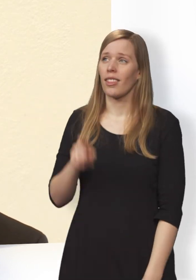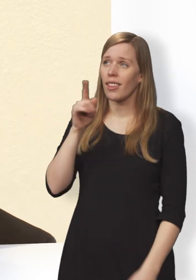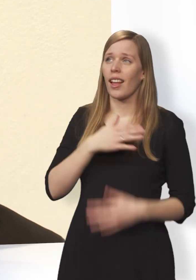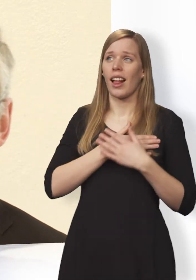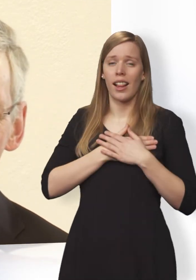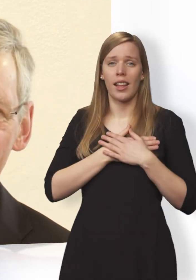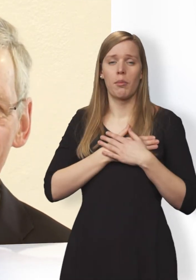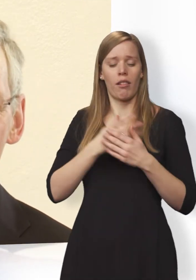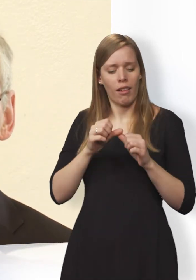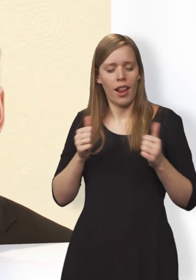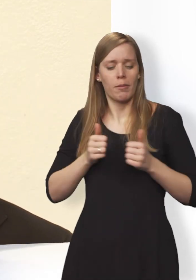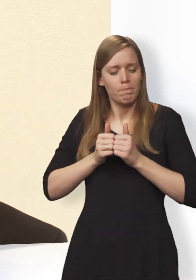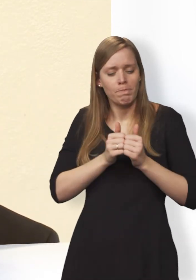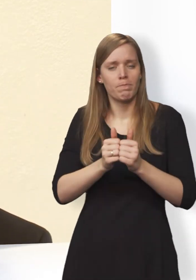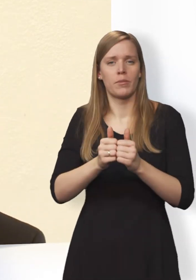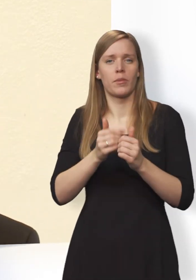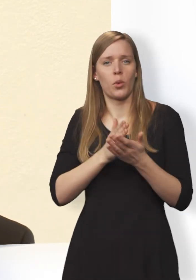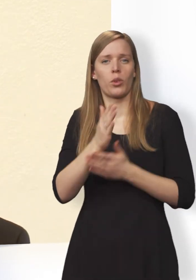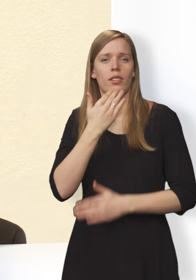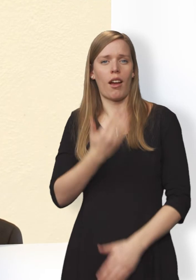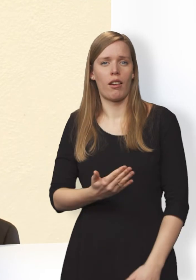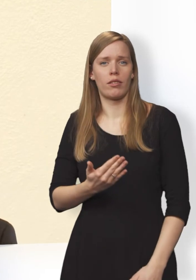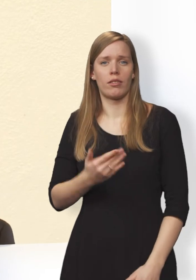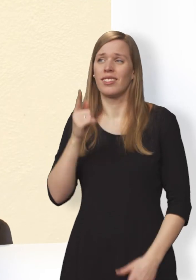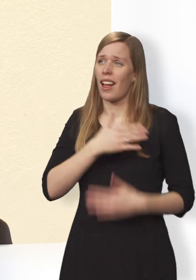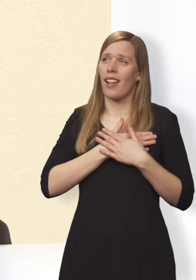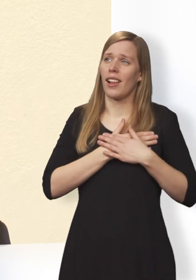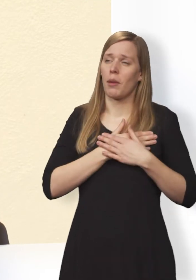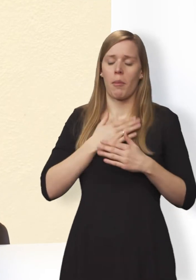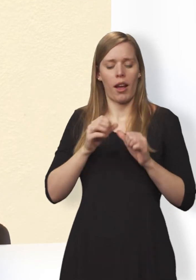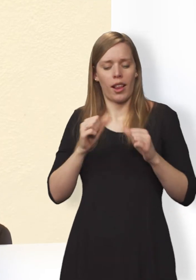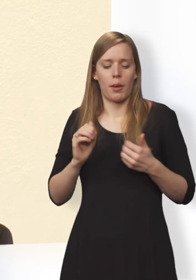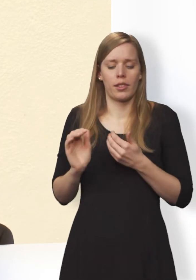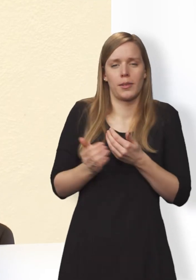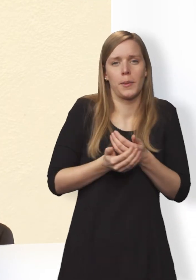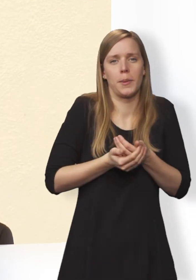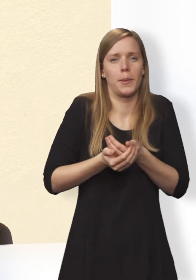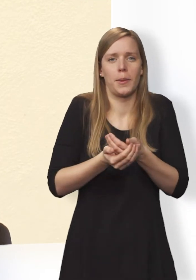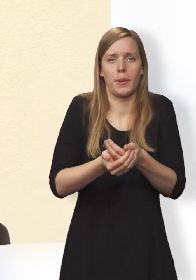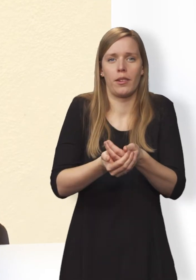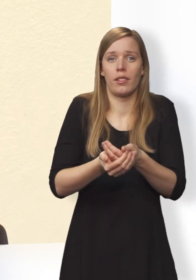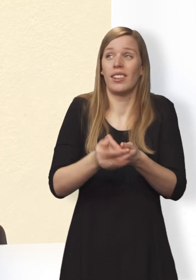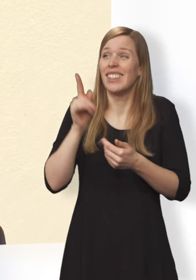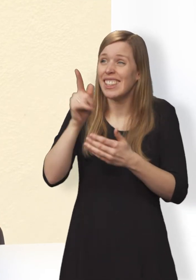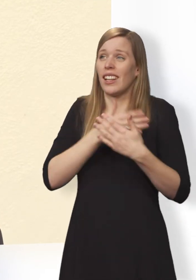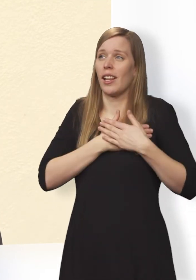in dieser liebe dürfen wir geworden sein diese liebe gibt unserem leben sinn